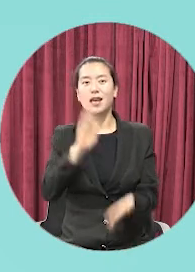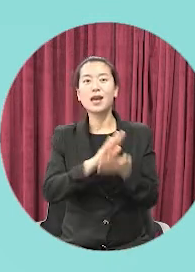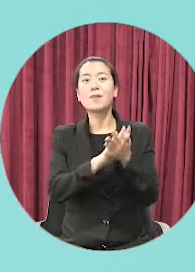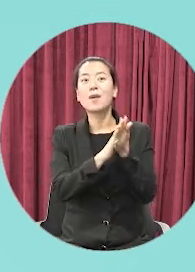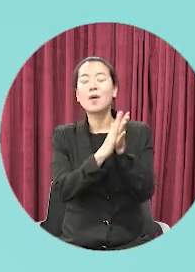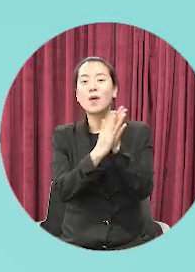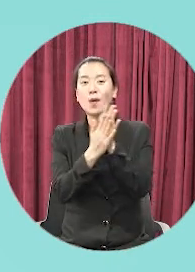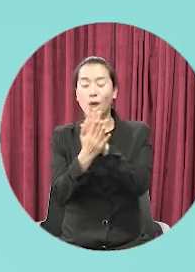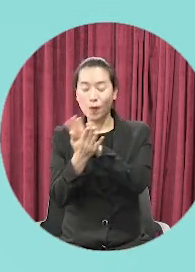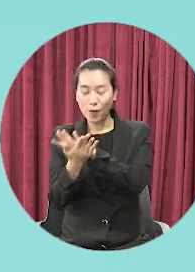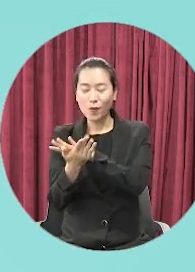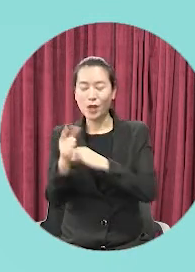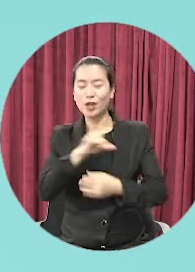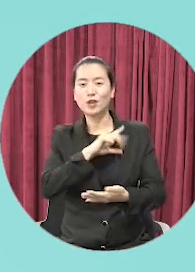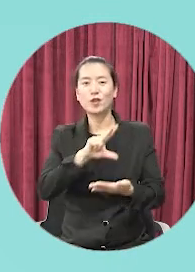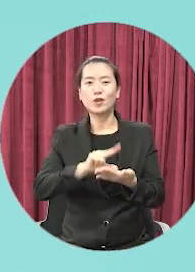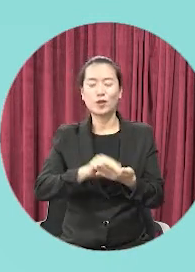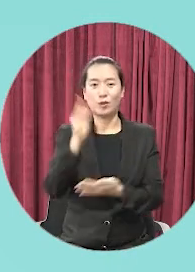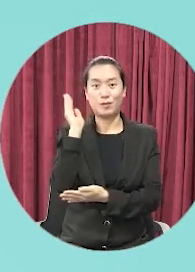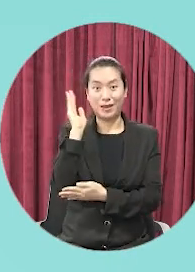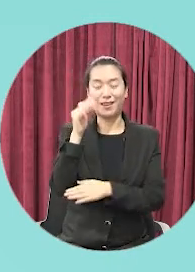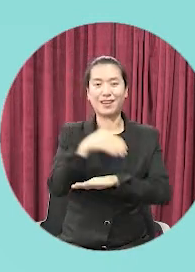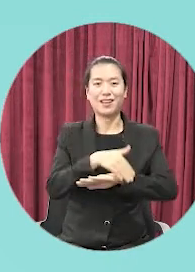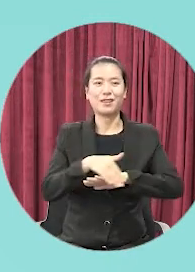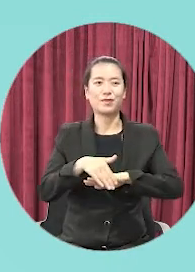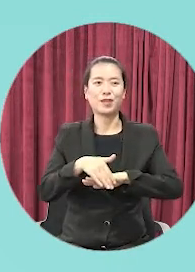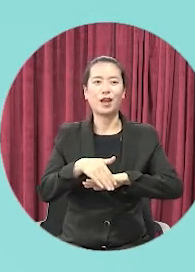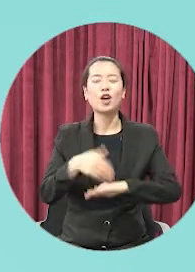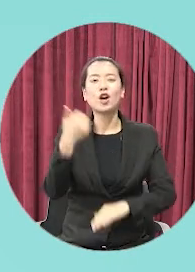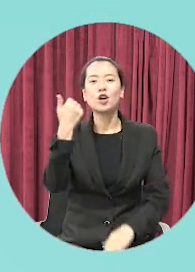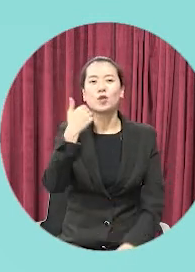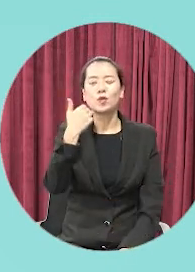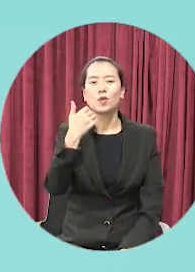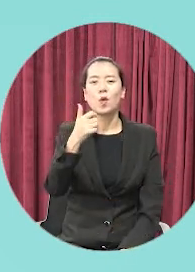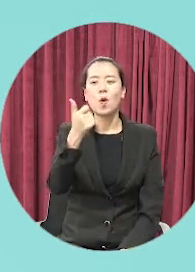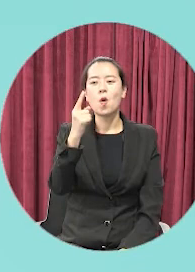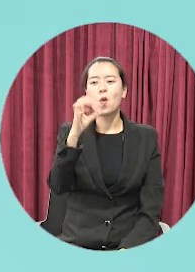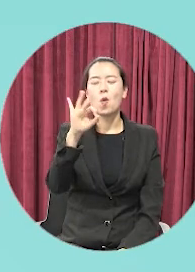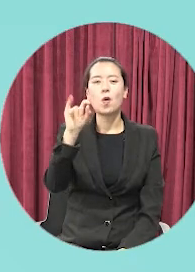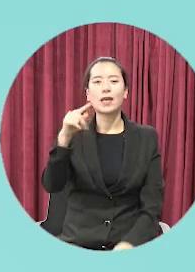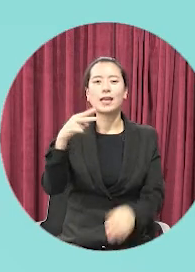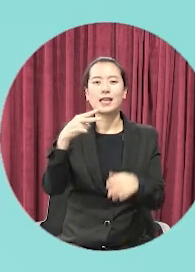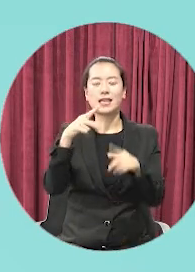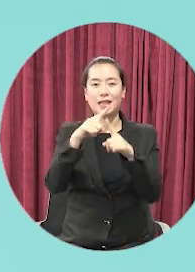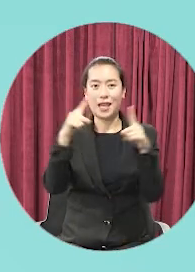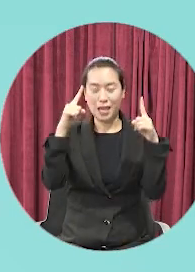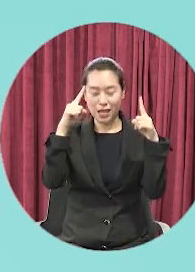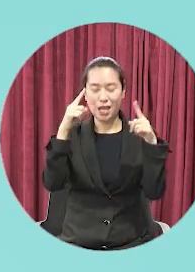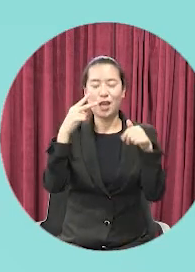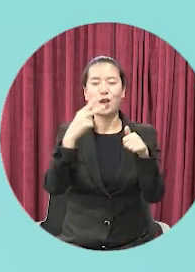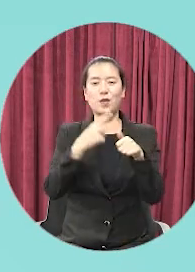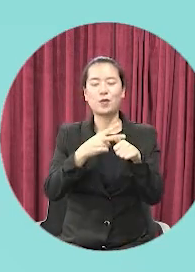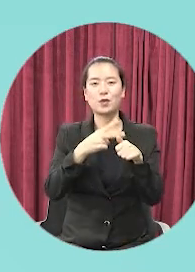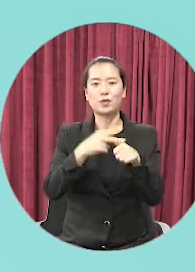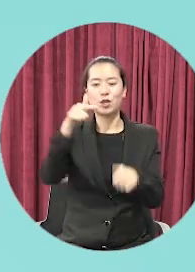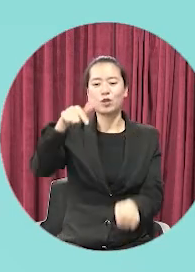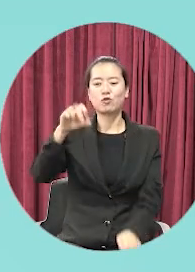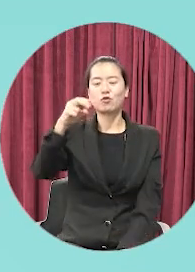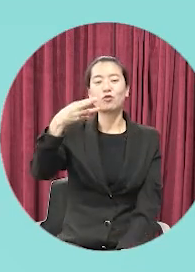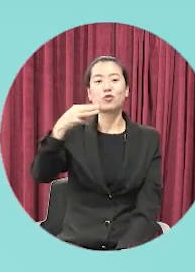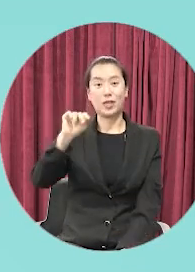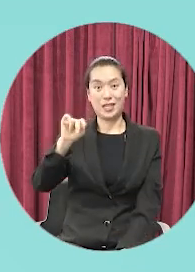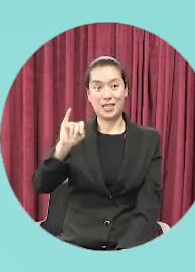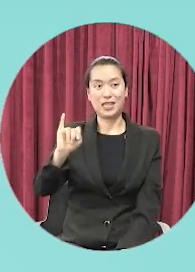흥미로운 주제인데요. 이번 주제는 홍익대 산업미술대학원의 서비스 디자인학과의 구유리